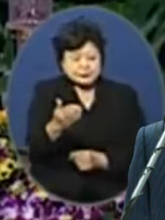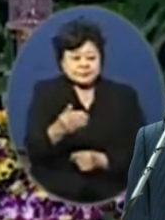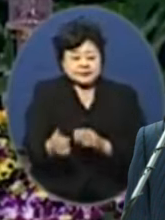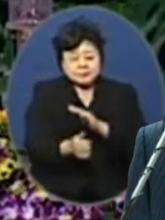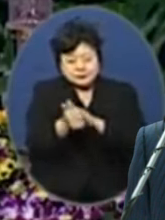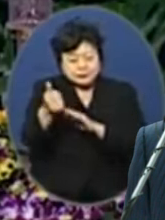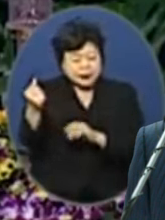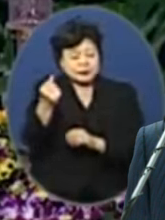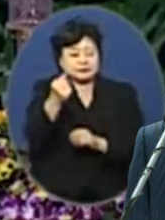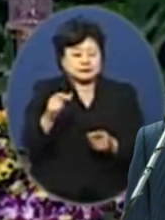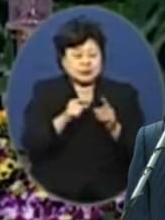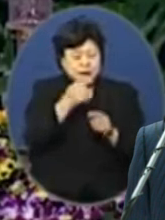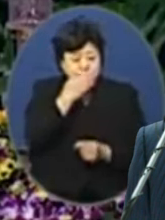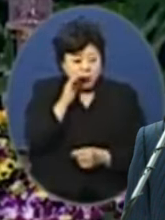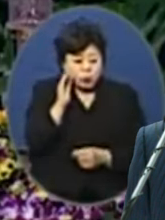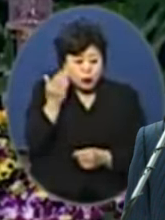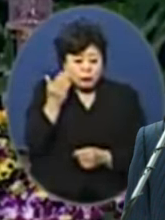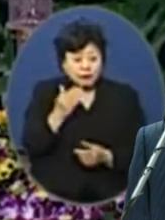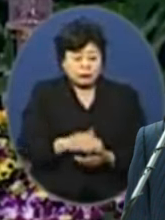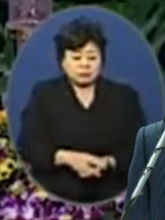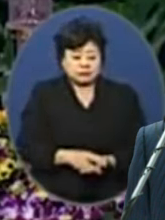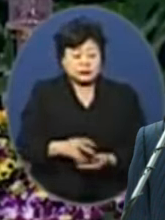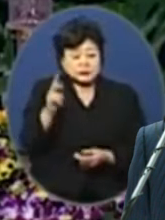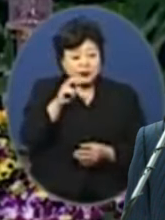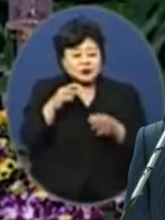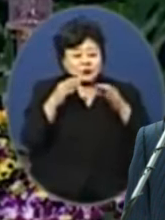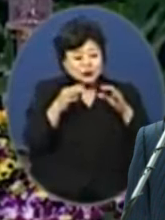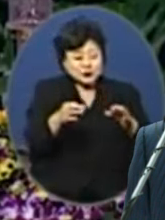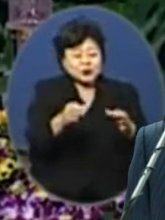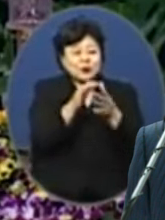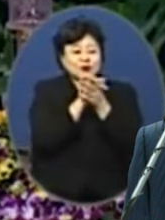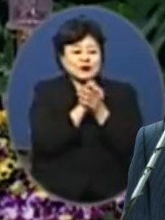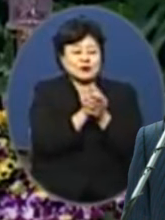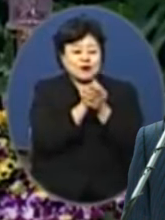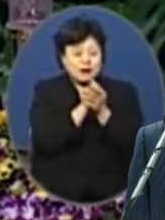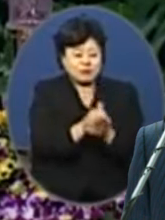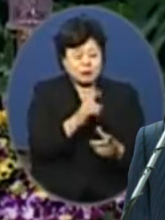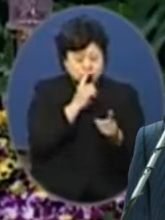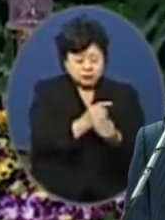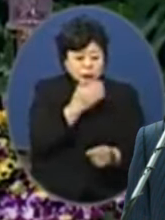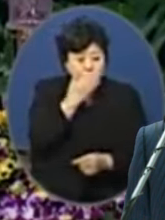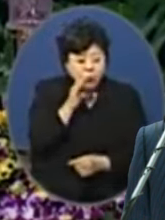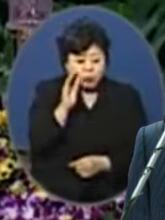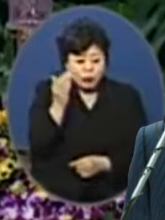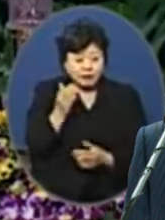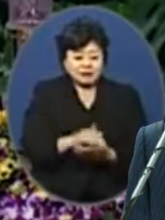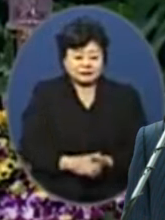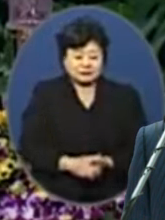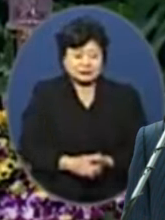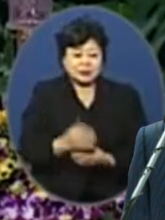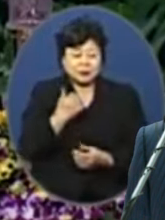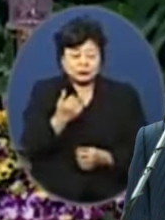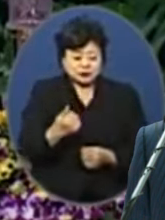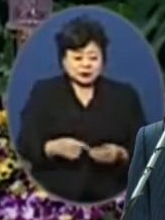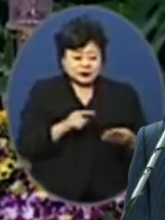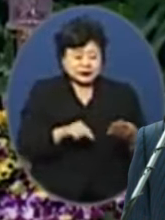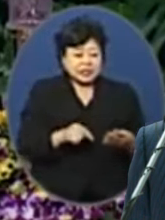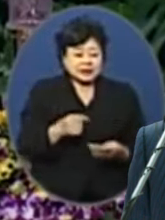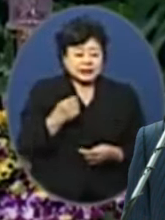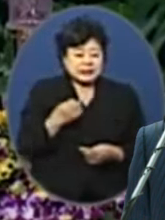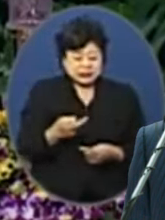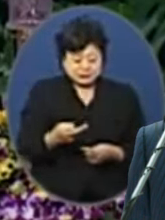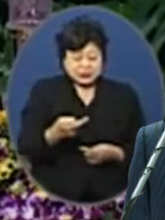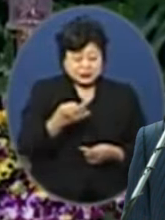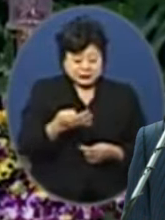소망을 가지고 살 수 있는 것입니다 찬송을 부르고 기도하고 이기고 나갈 수가 있는 것입니다 베드로전서 4장 12절